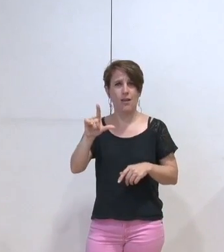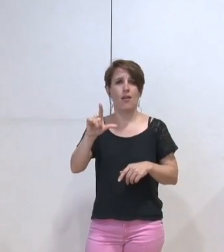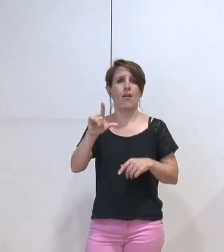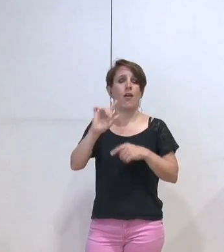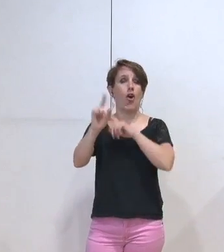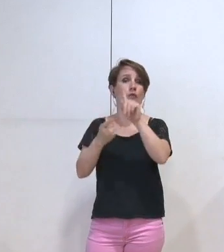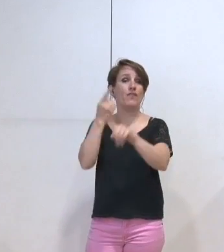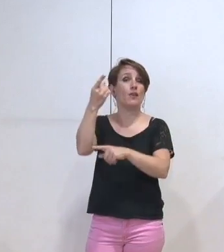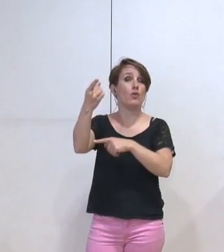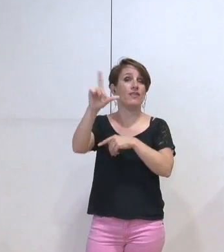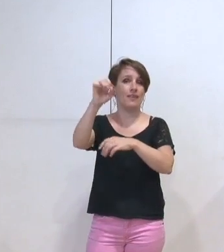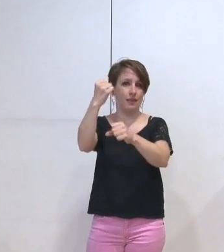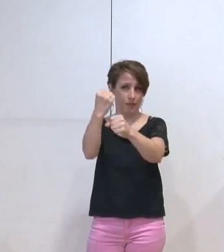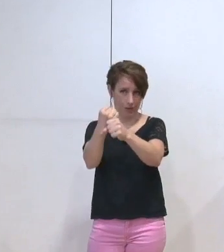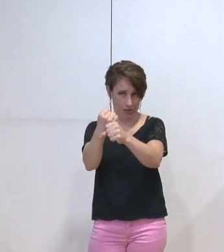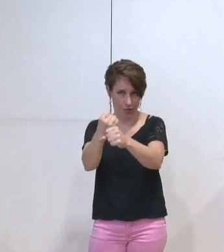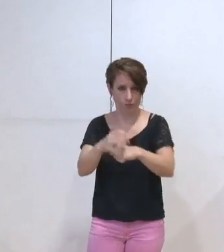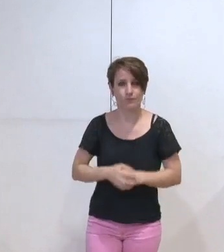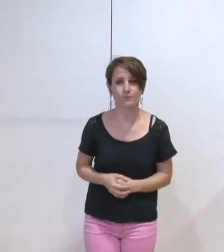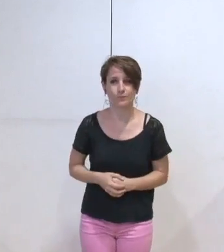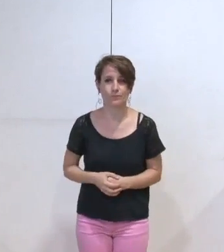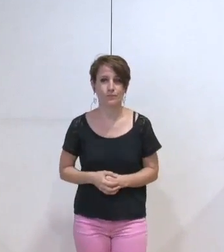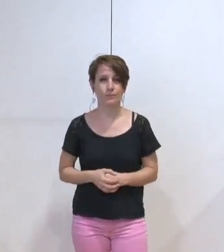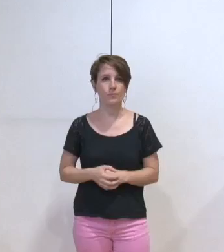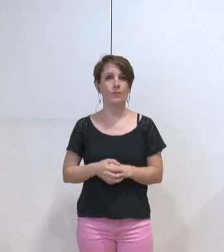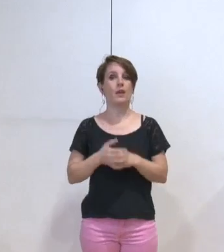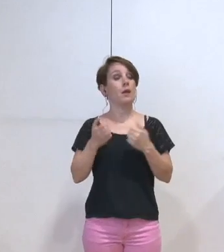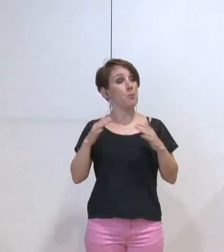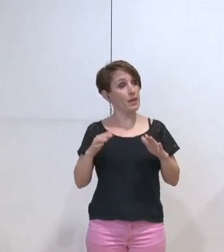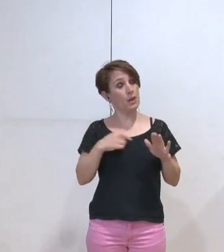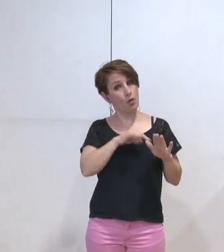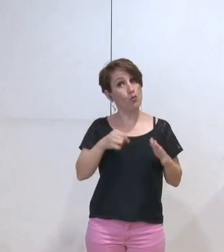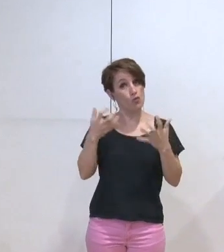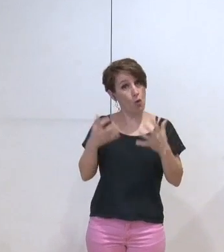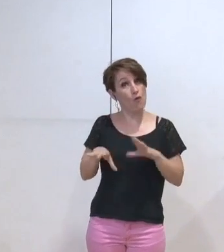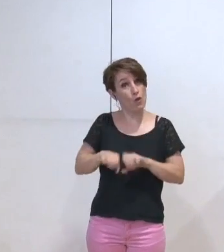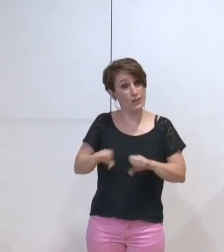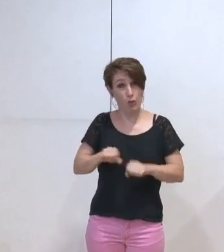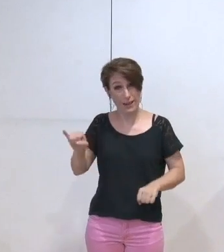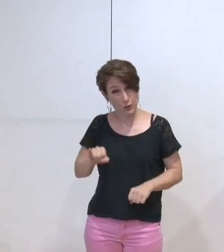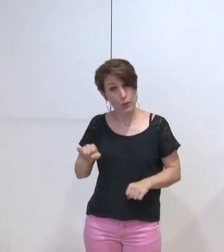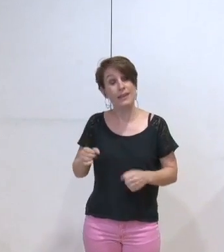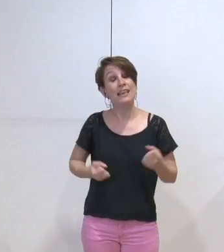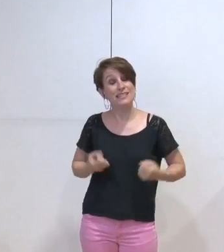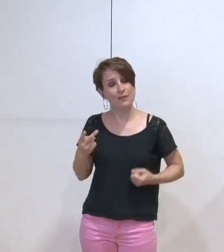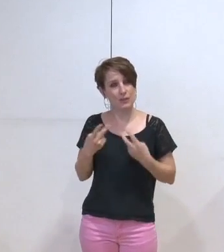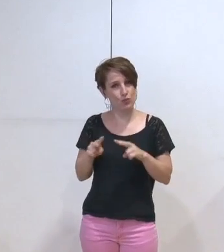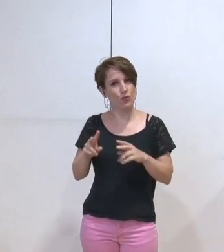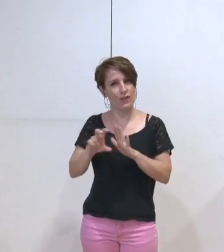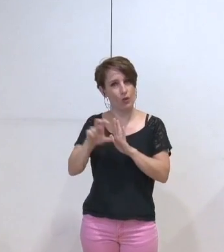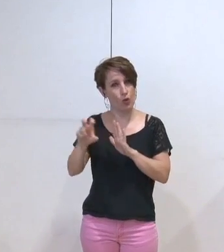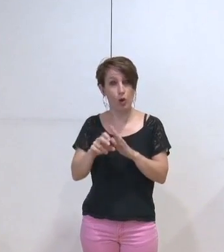ans mais nous avons insisté pour que l'exploitation reste au niveau des services de la Ville de Grenoble donc c'est pas un contrat de